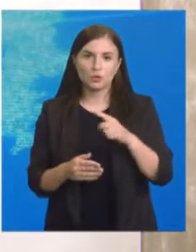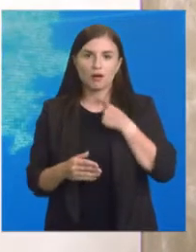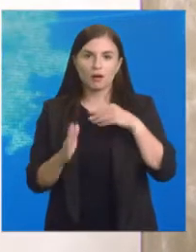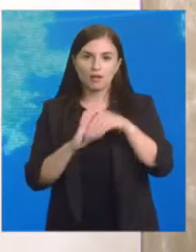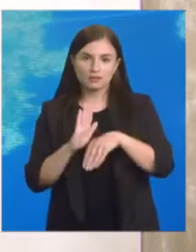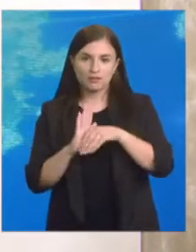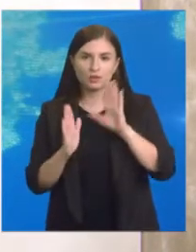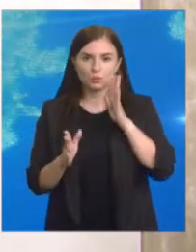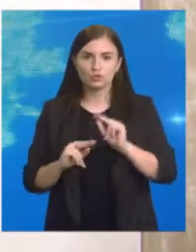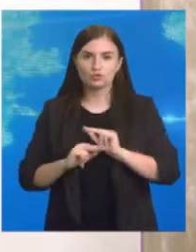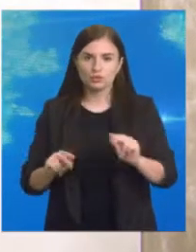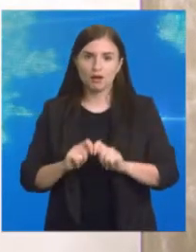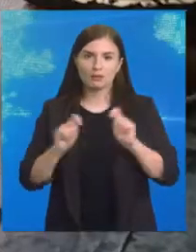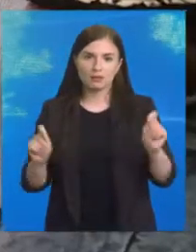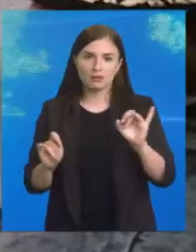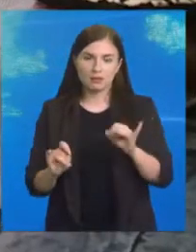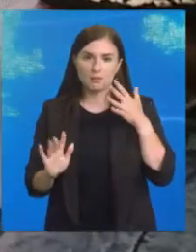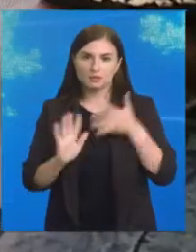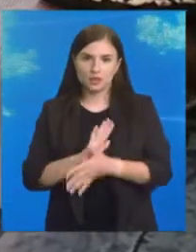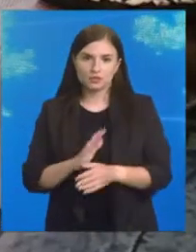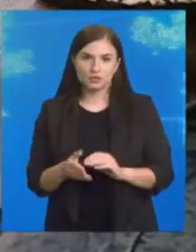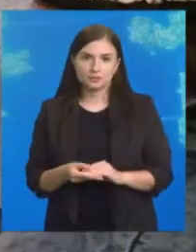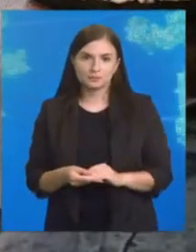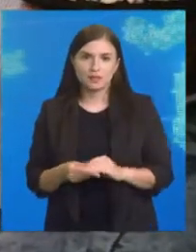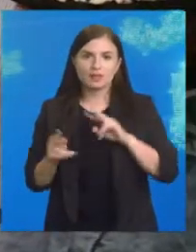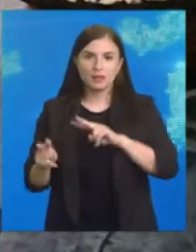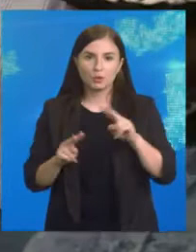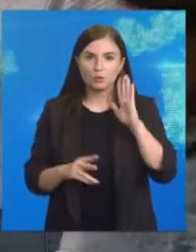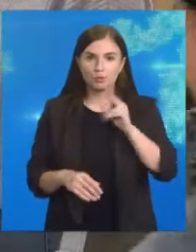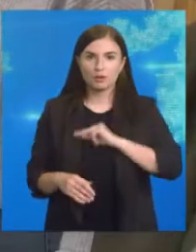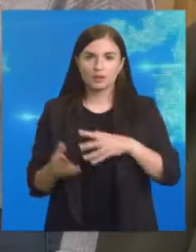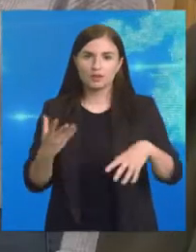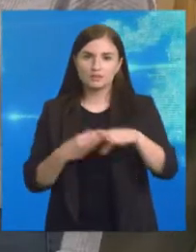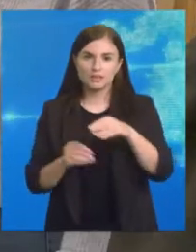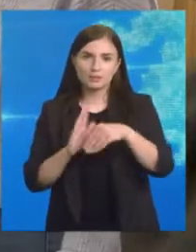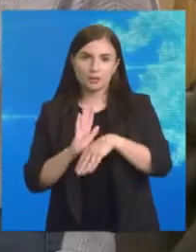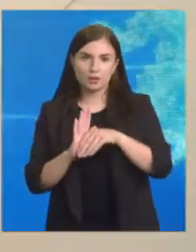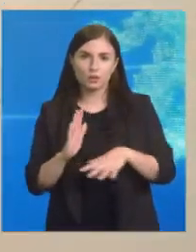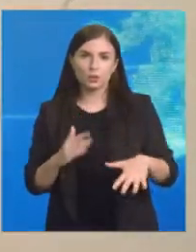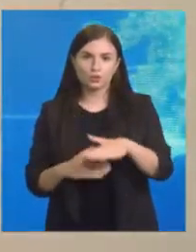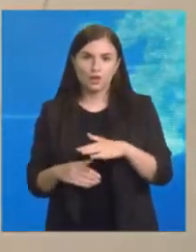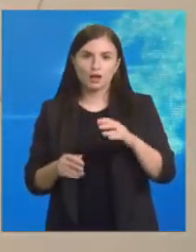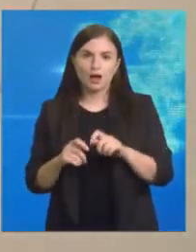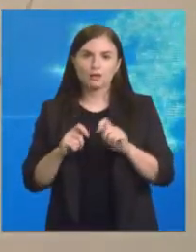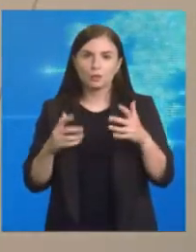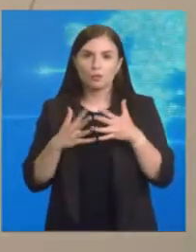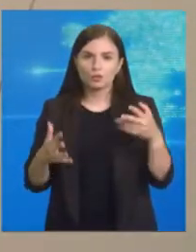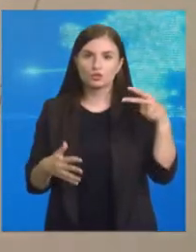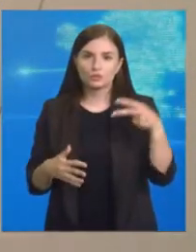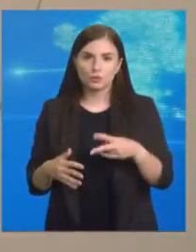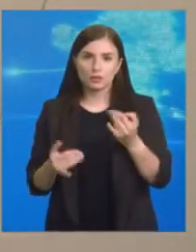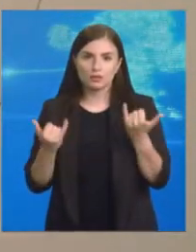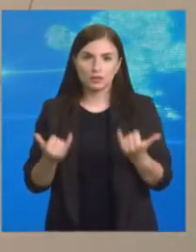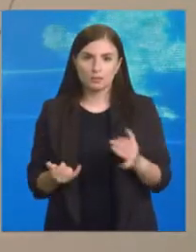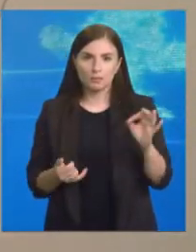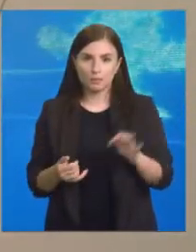пройдет честно, открыто и прозрачно. Наблюдатели будут работать на всех избирательных участках. Их откроется больше 2000. На данный момент